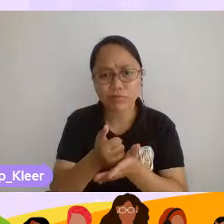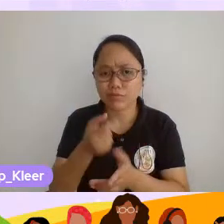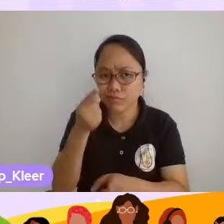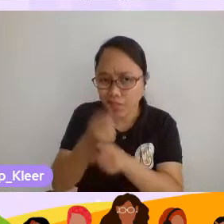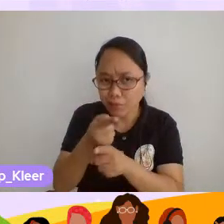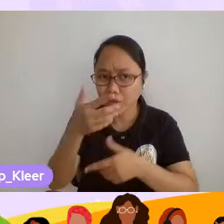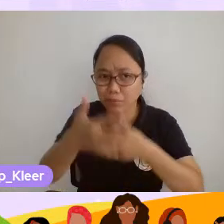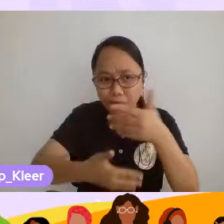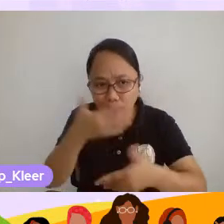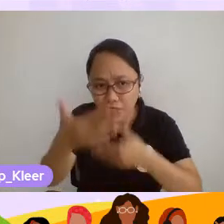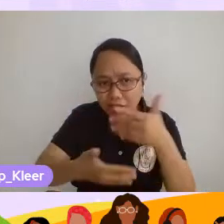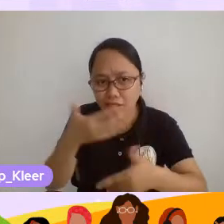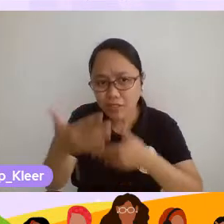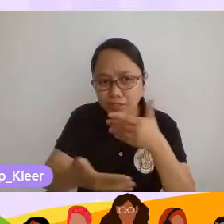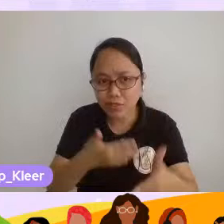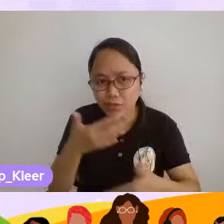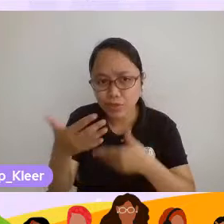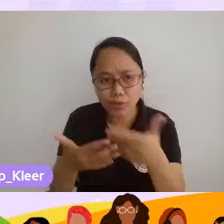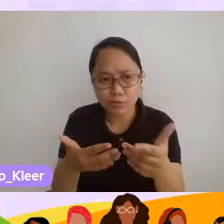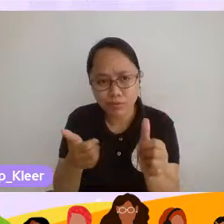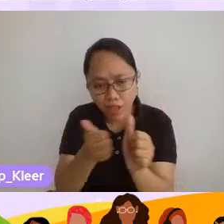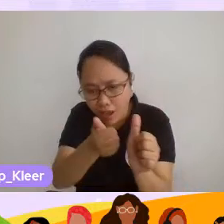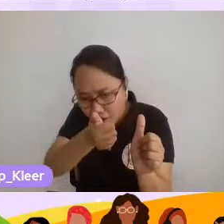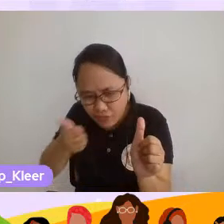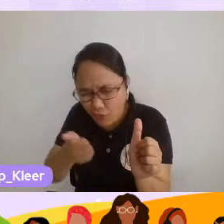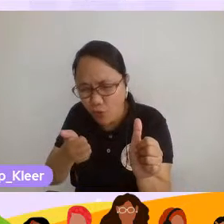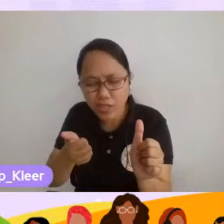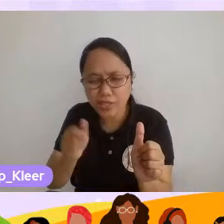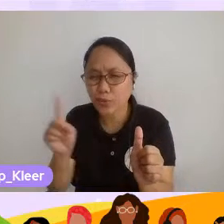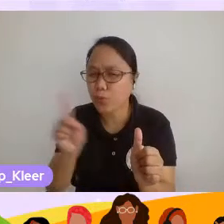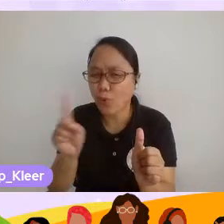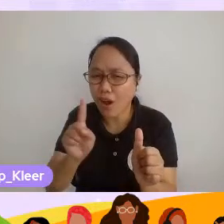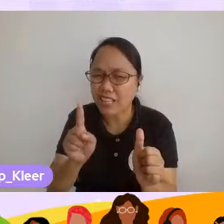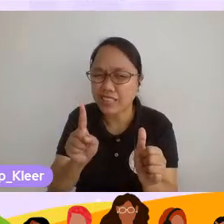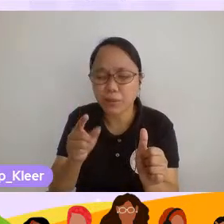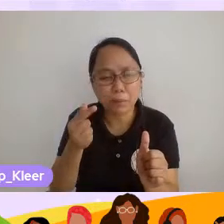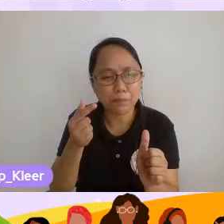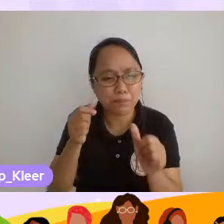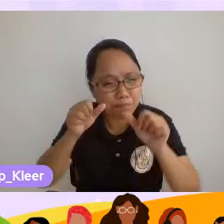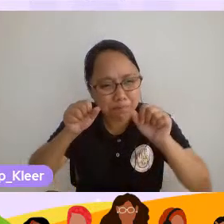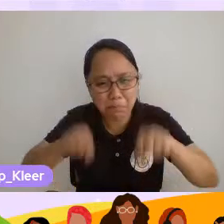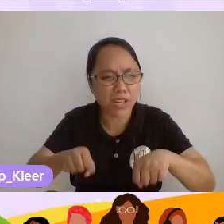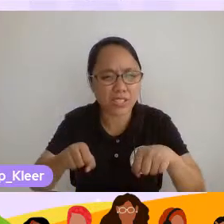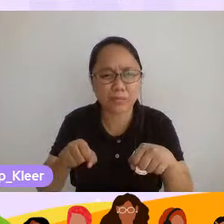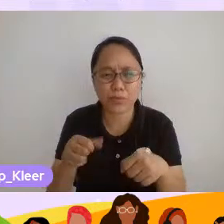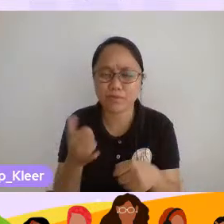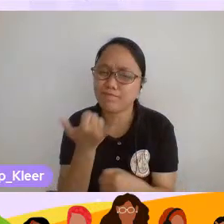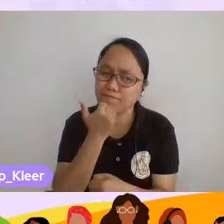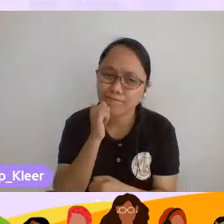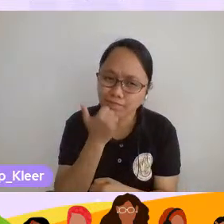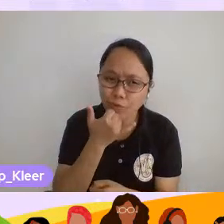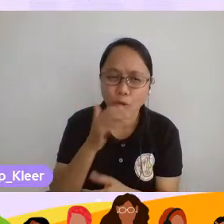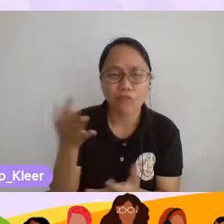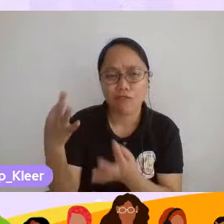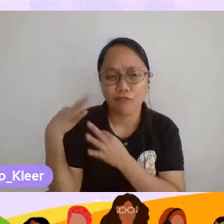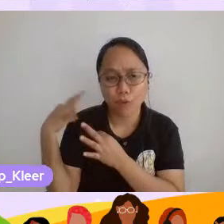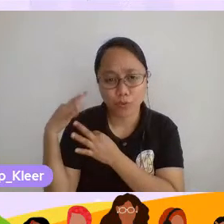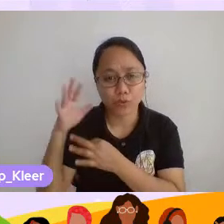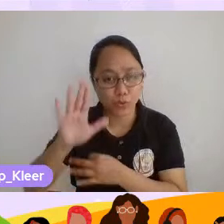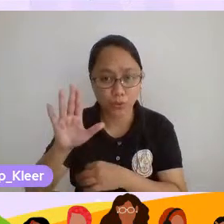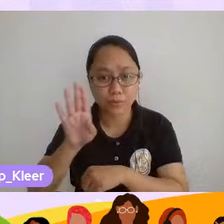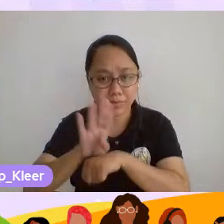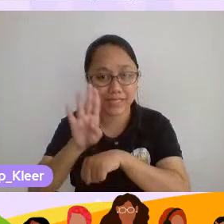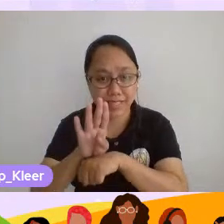po ang mga potential problems in the future for your food business. And you could expand even more.